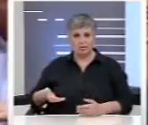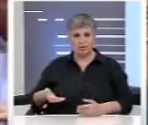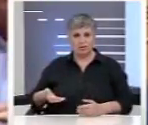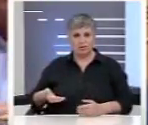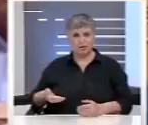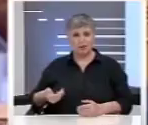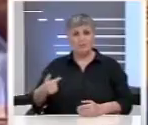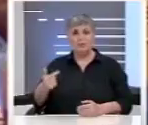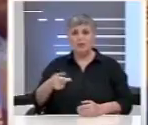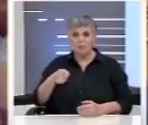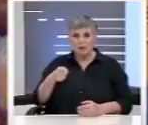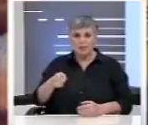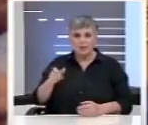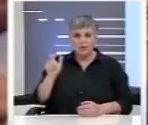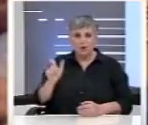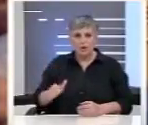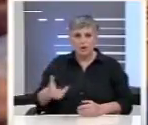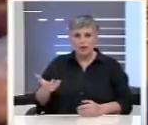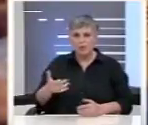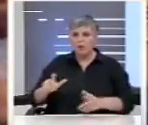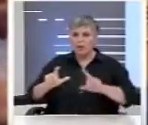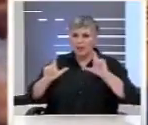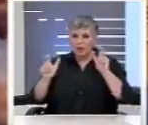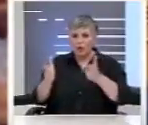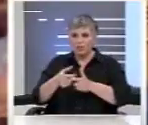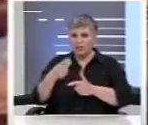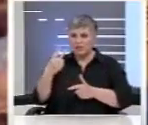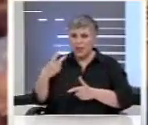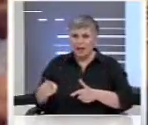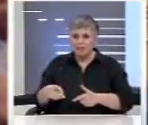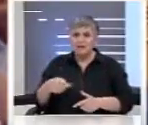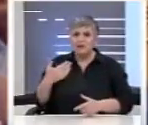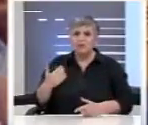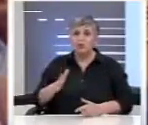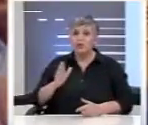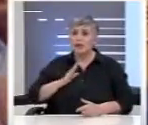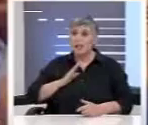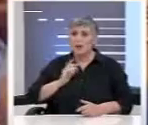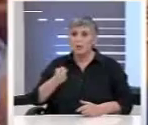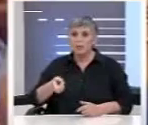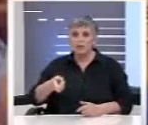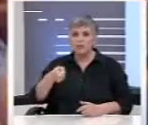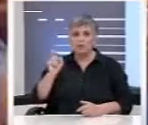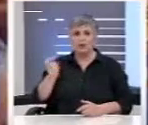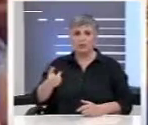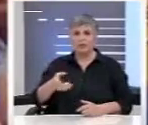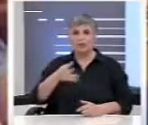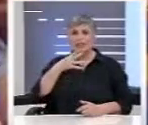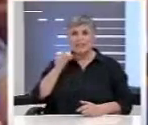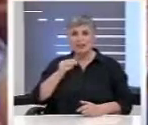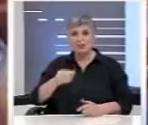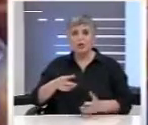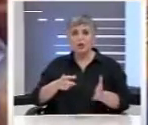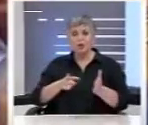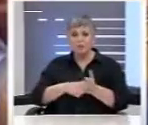που προέρχεστε πράγματι από μια οικογένεια που είχε θύμα. Και γι' αυτό θα έπρεπε να δείχνει μια ανοιχτή,